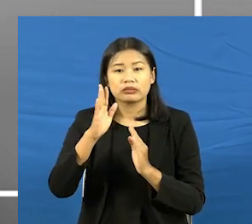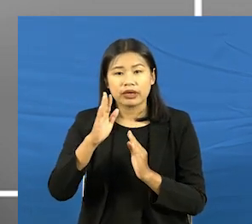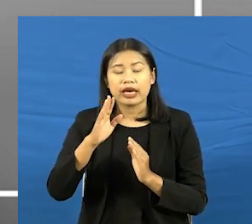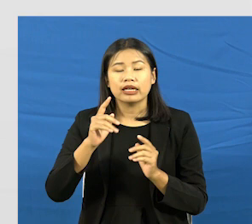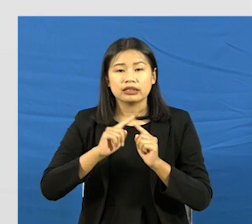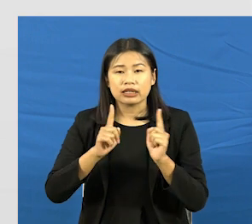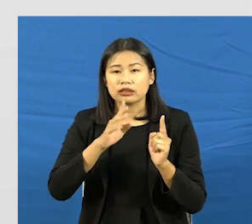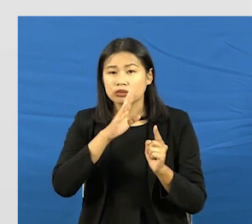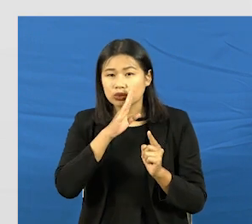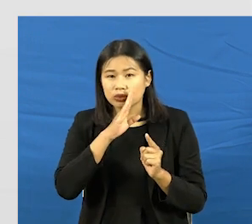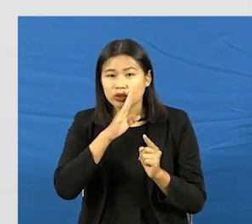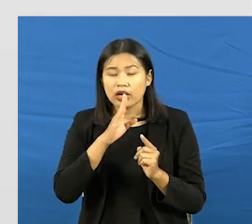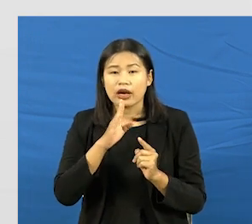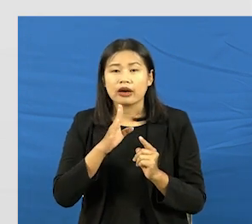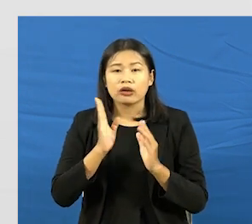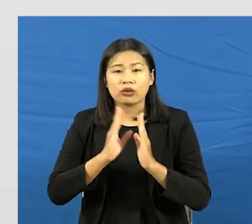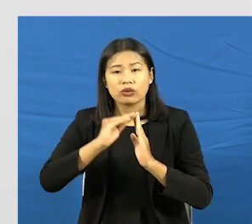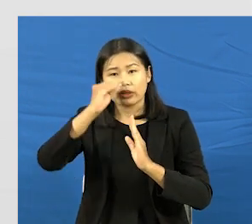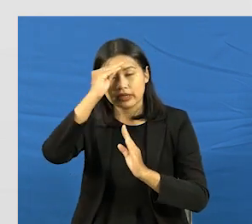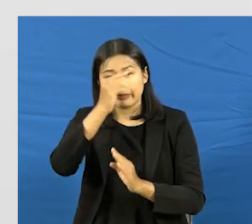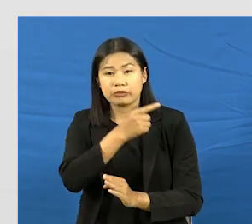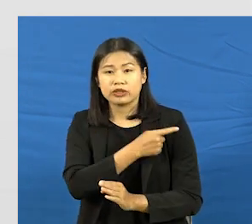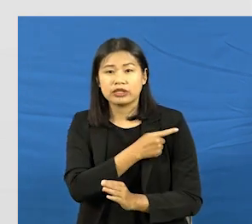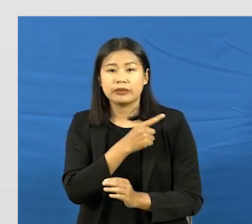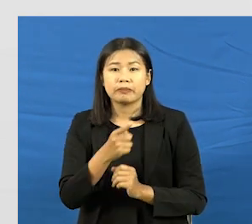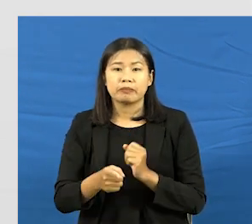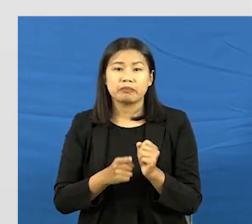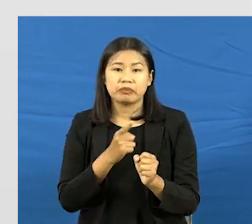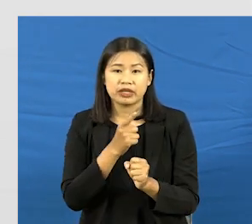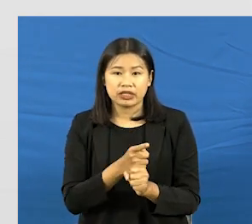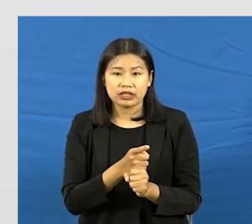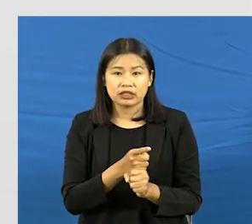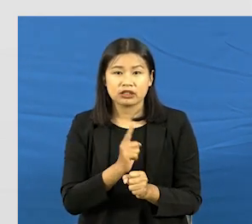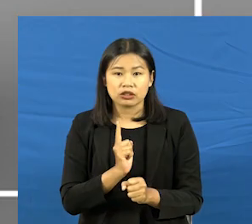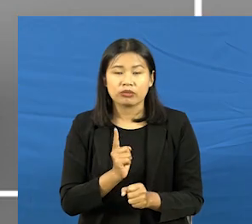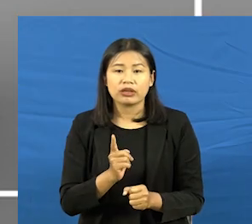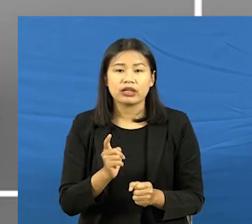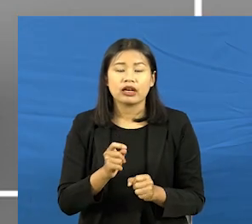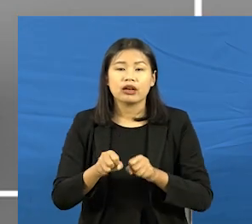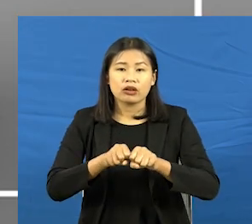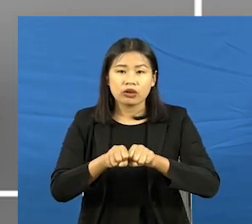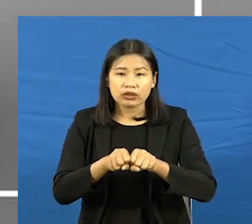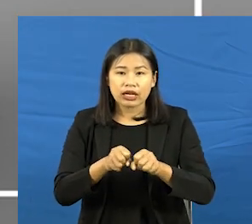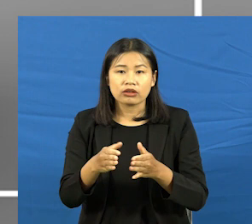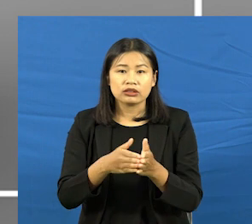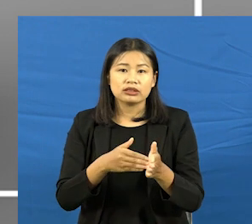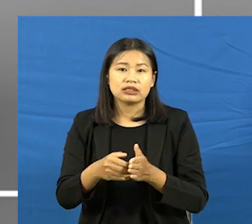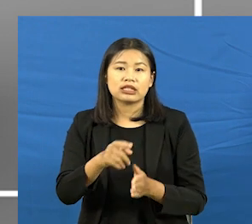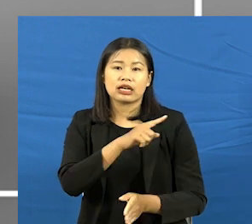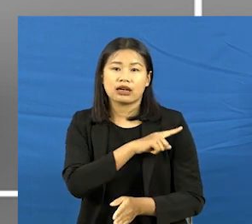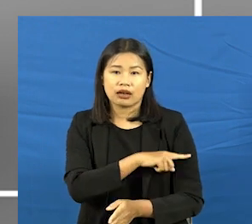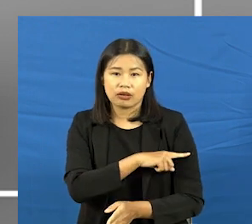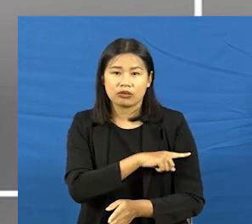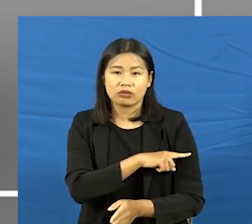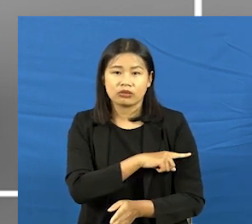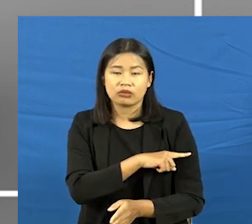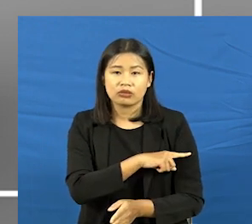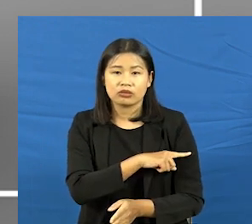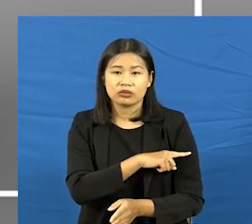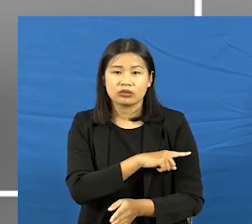ส้นถ้าหากเป็นนักศึกษาปีที่1เนี่ยให้เป็นรองเท้าผ้าใบสีขาวนะแ